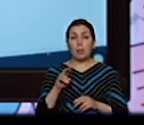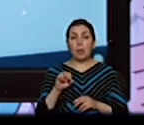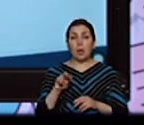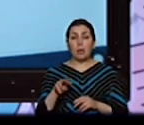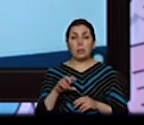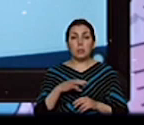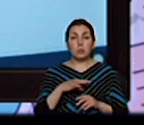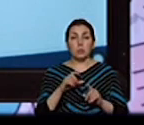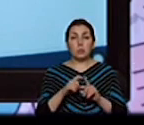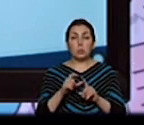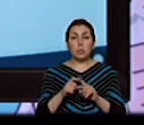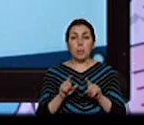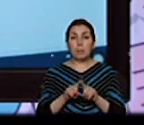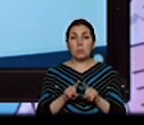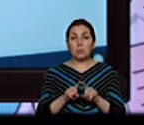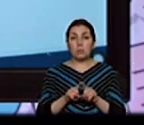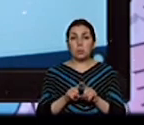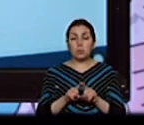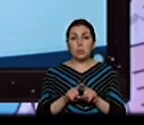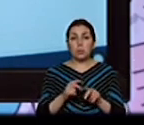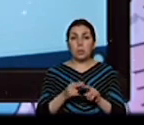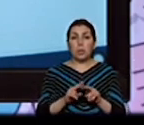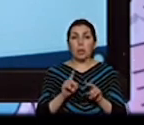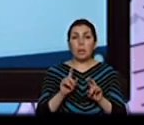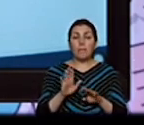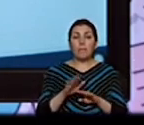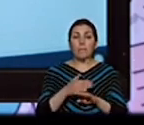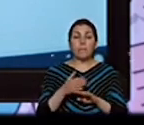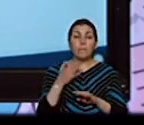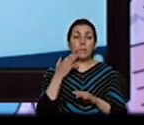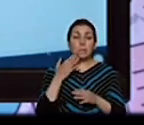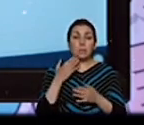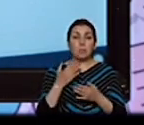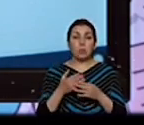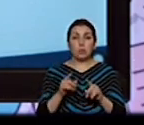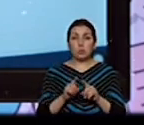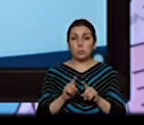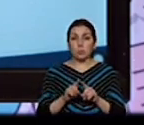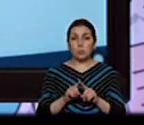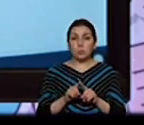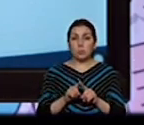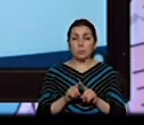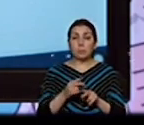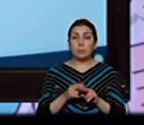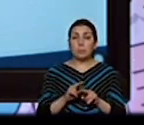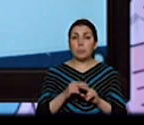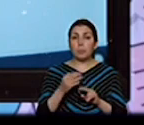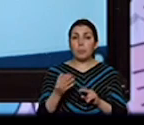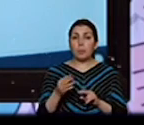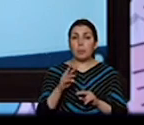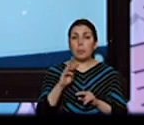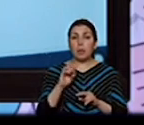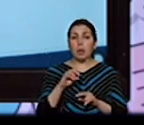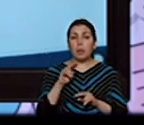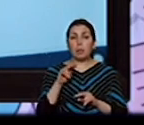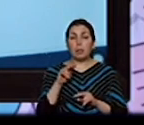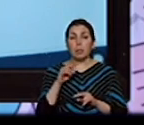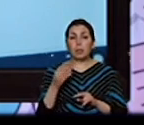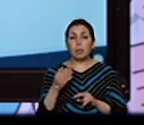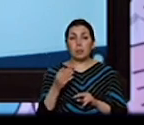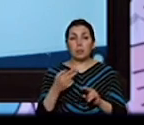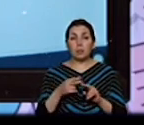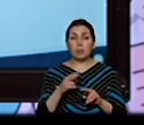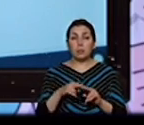so'zlari bir-biriga o'xshash ekan, lekin bularning farqli tomoni ham bor albatta. Chunki medal d